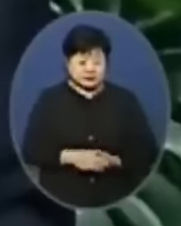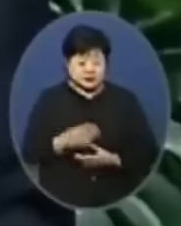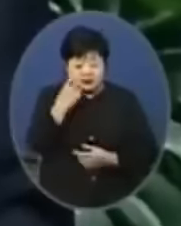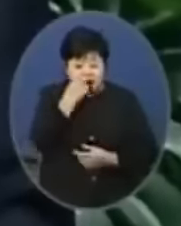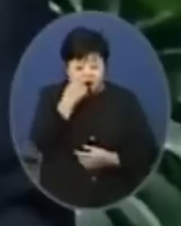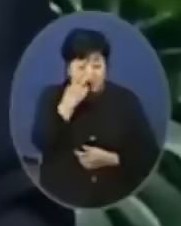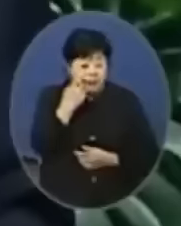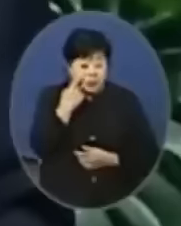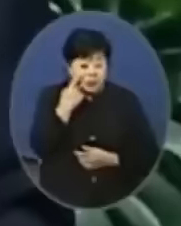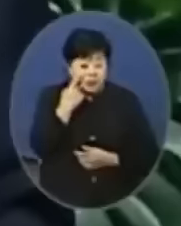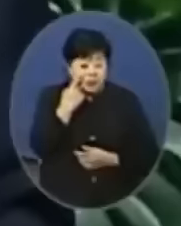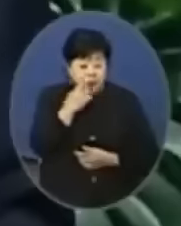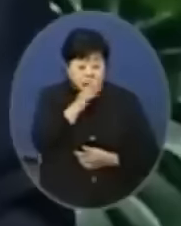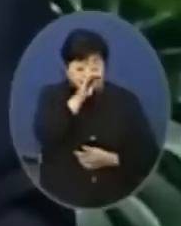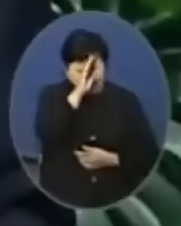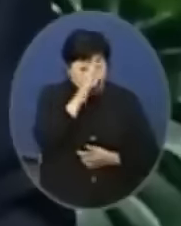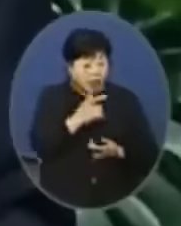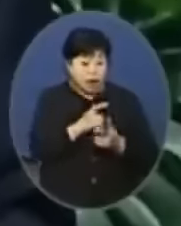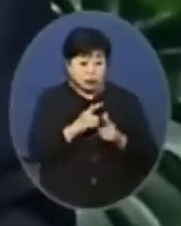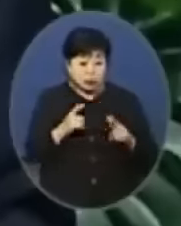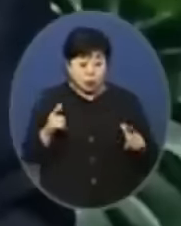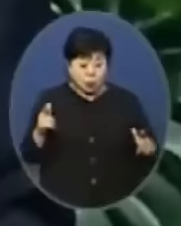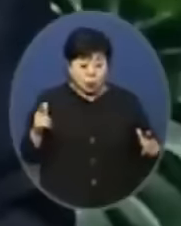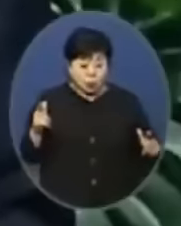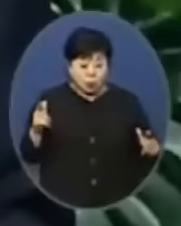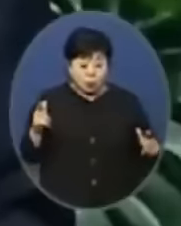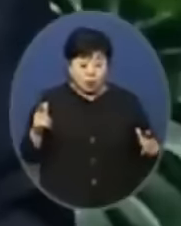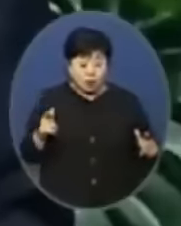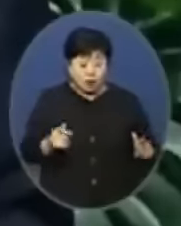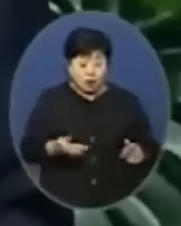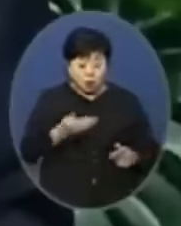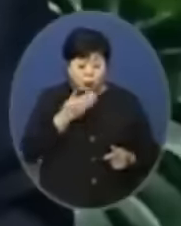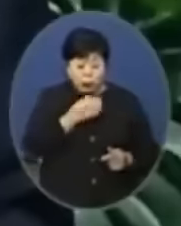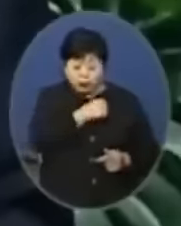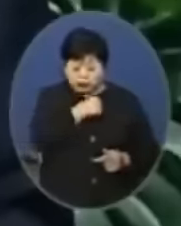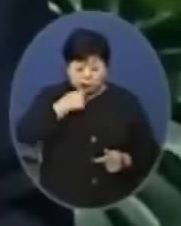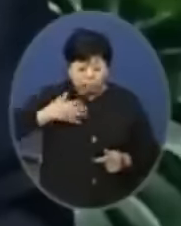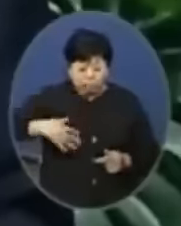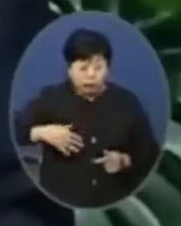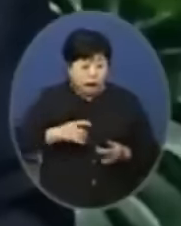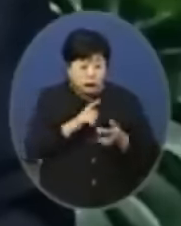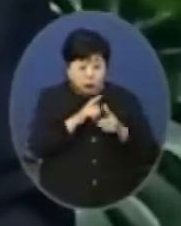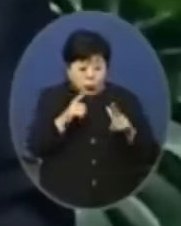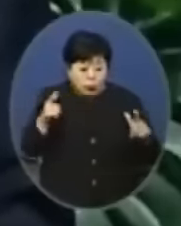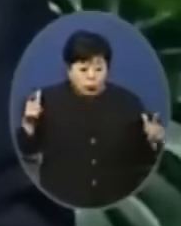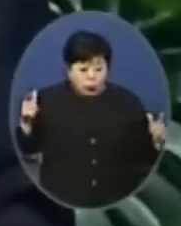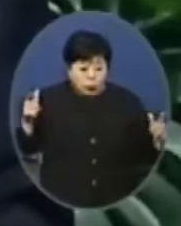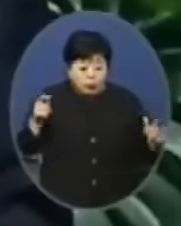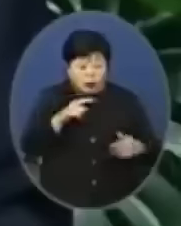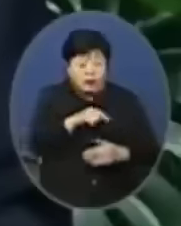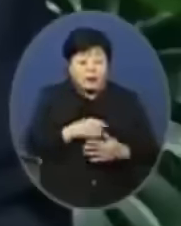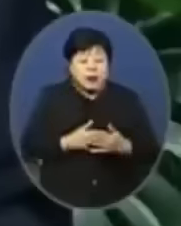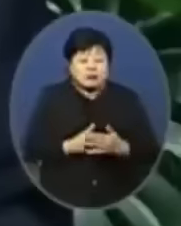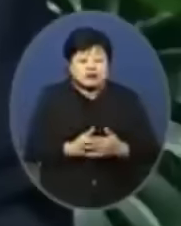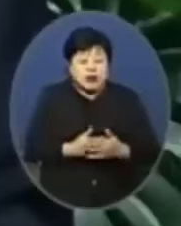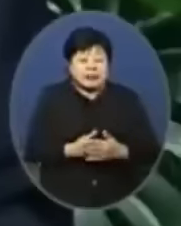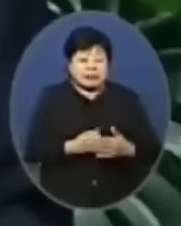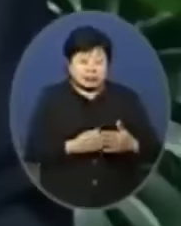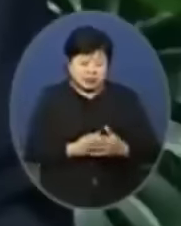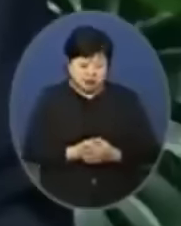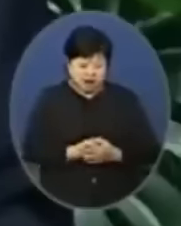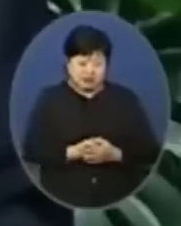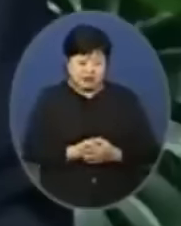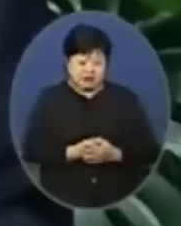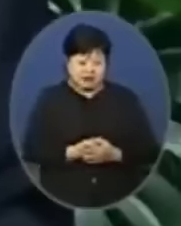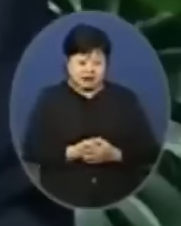살펴보니까 병든 것도 아니고 밥맛이 떨어진 것도 아니고 마음의 불안인 것입니다.